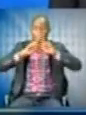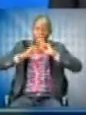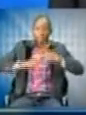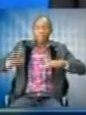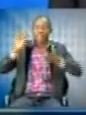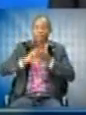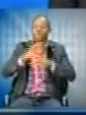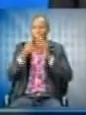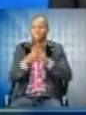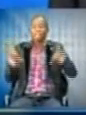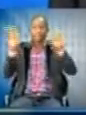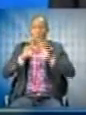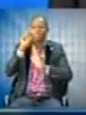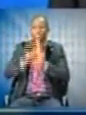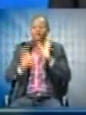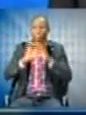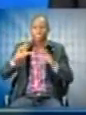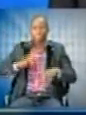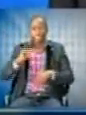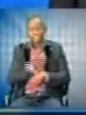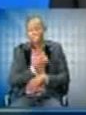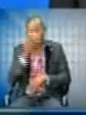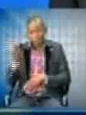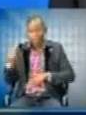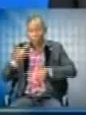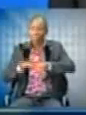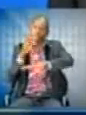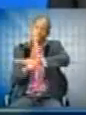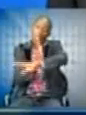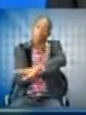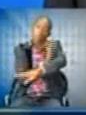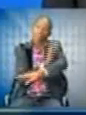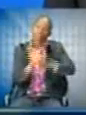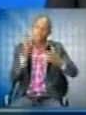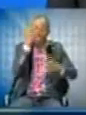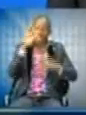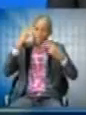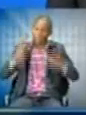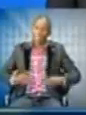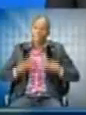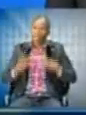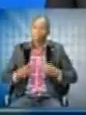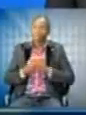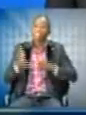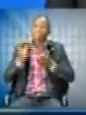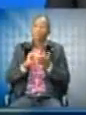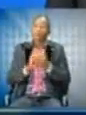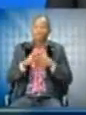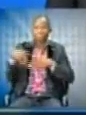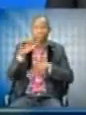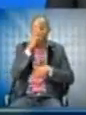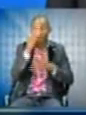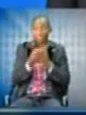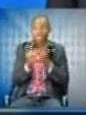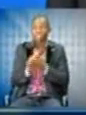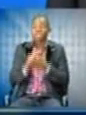la population de la ville montagneuse sur l'amélioration de leur vécu quotidien. Et puis, vous le savez, c'est